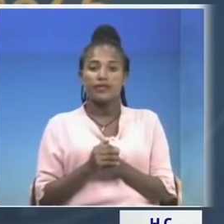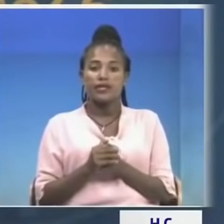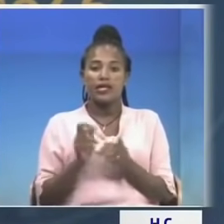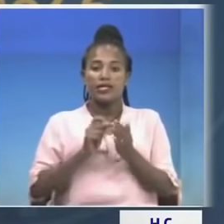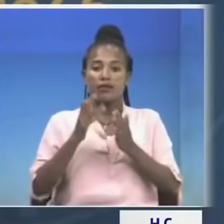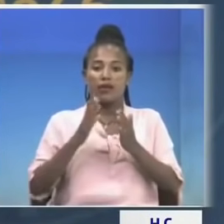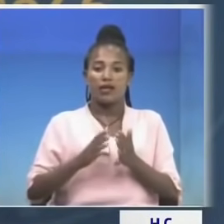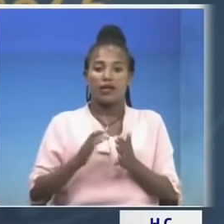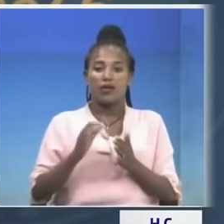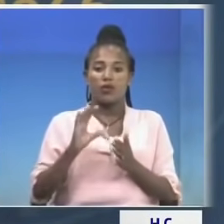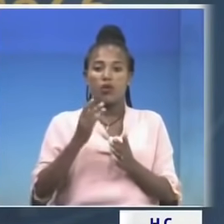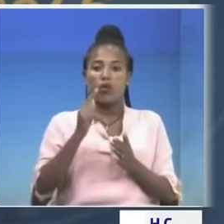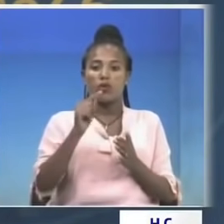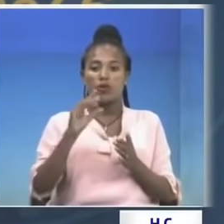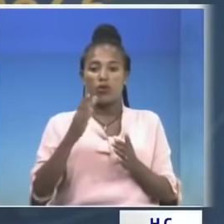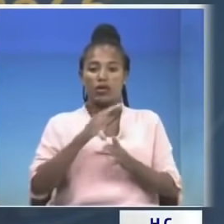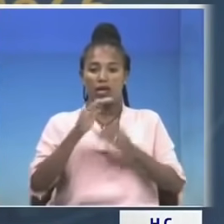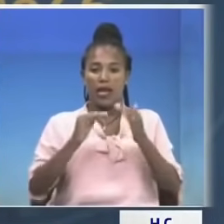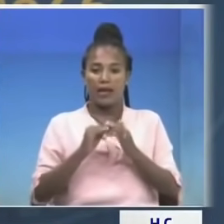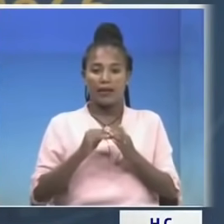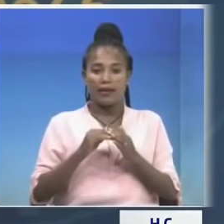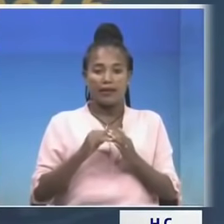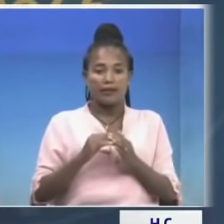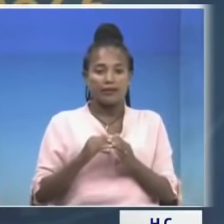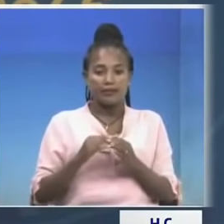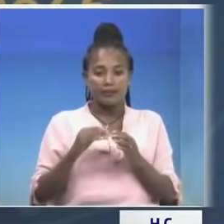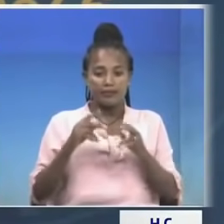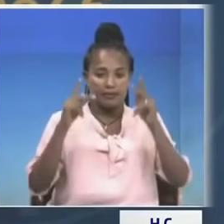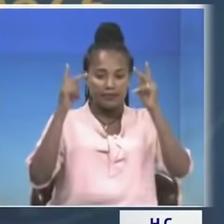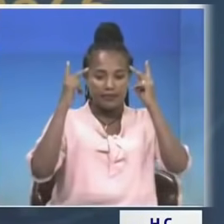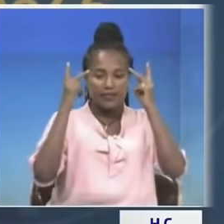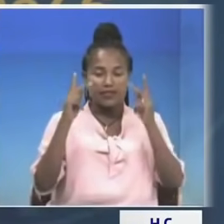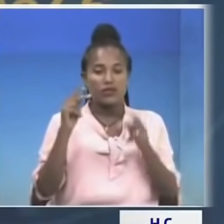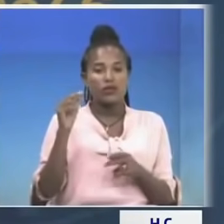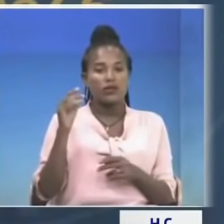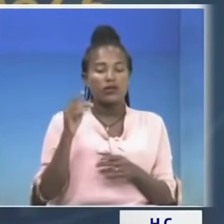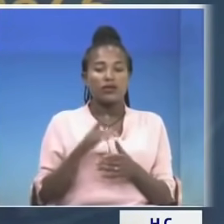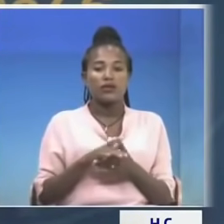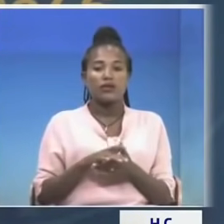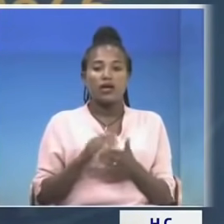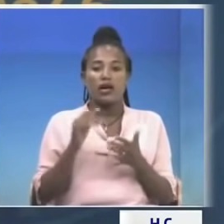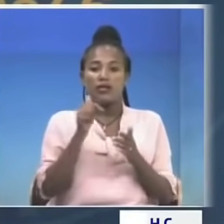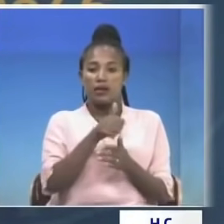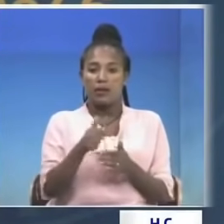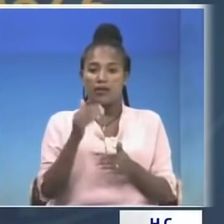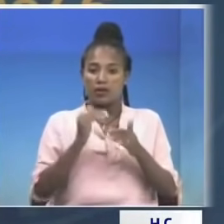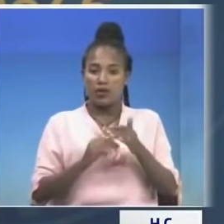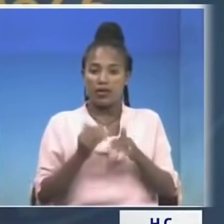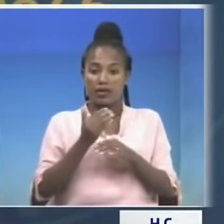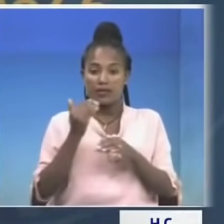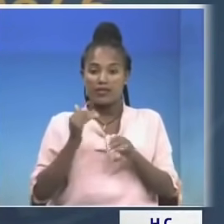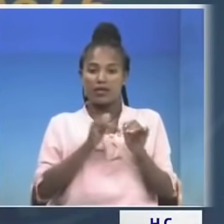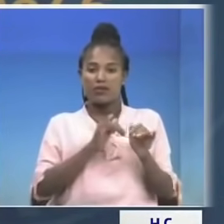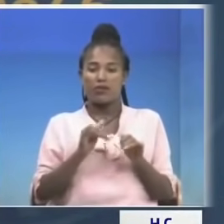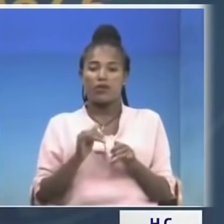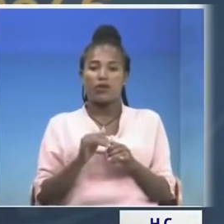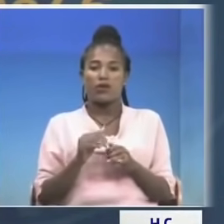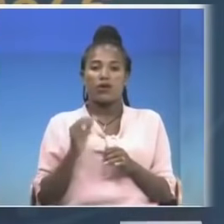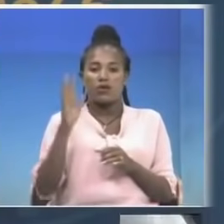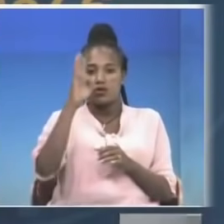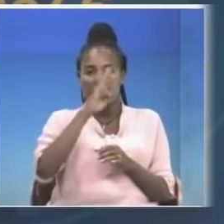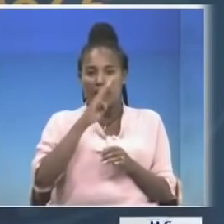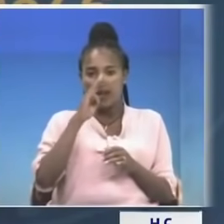ዴሞክራቲክ ሪፐብሊክ ኮንጎ ጠቅላይ ሚኒስትር ጂን ሚካኤል ሳም ሉካንዶ ኬንጂ እዚህ አዲስ አበባ ደርሰዋል። ቀደም ሲል ደግሞ